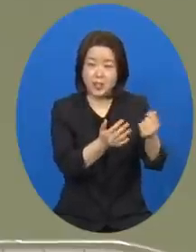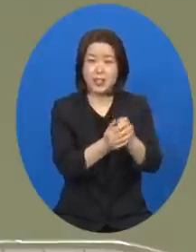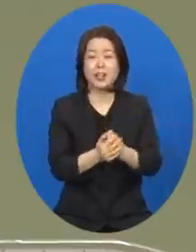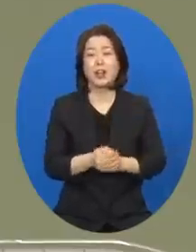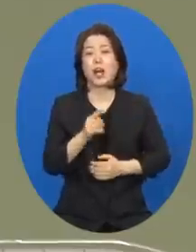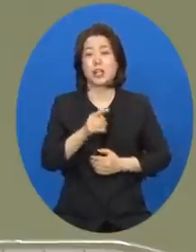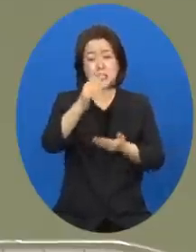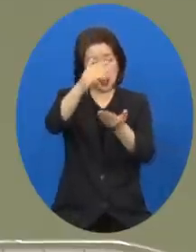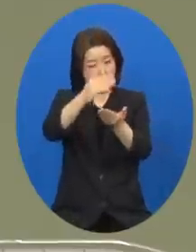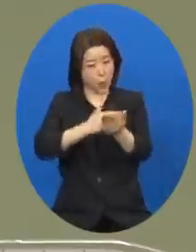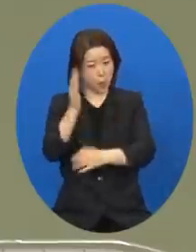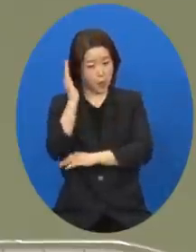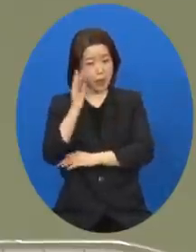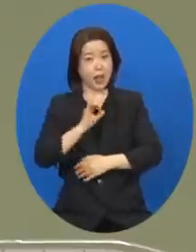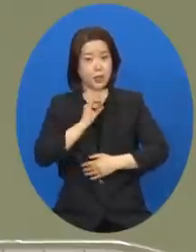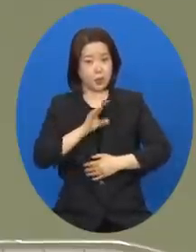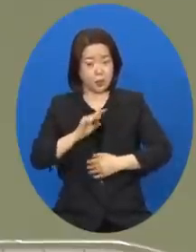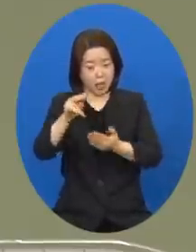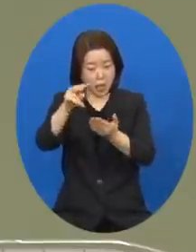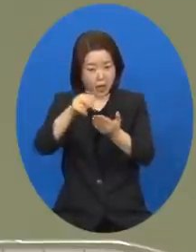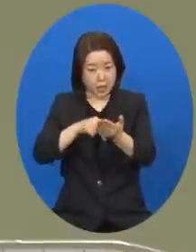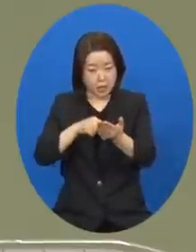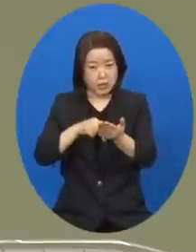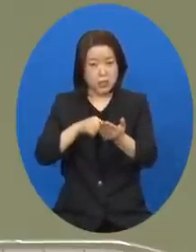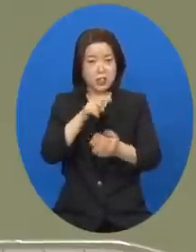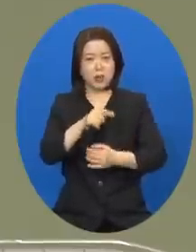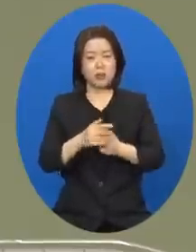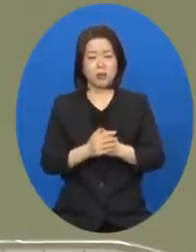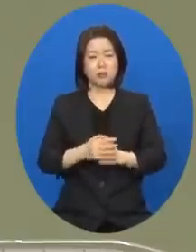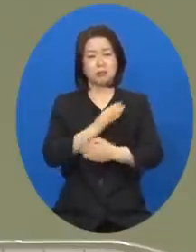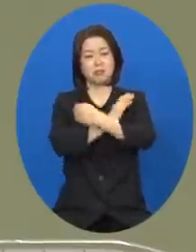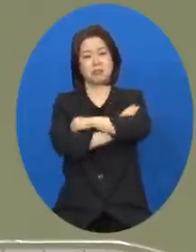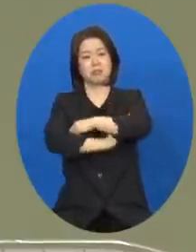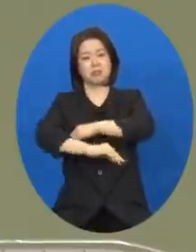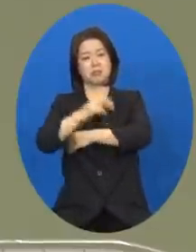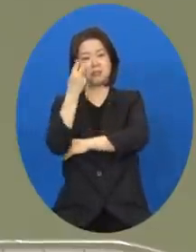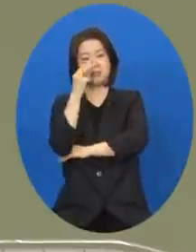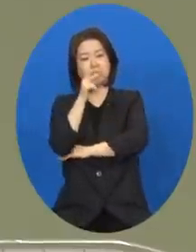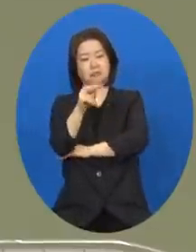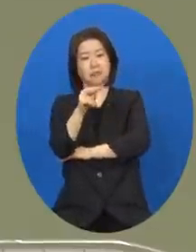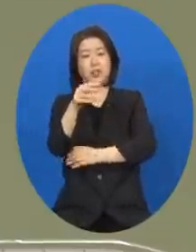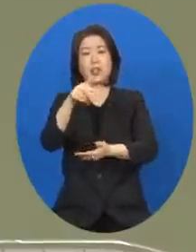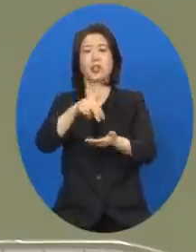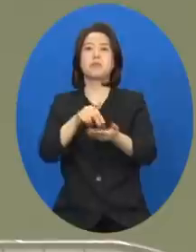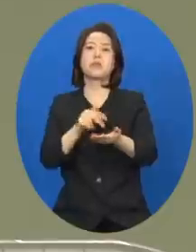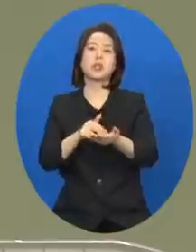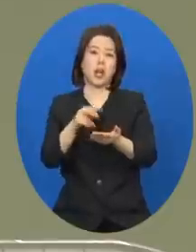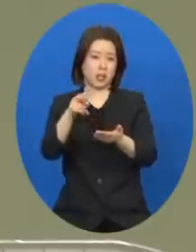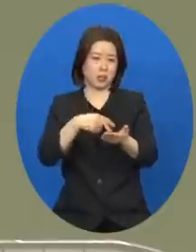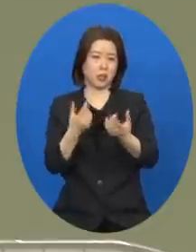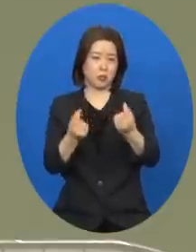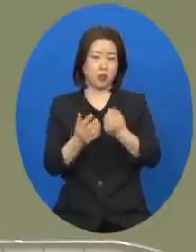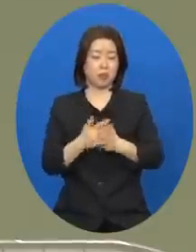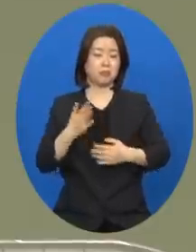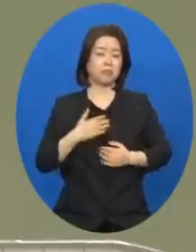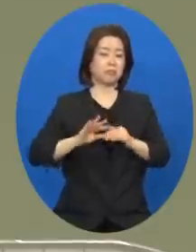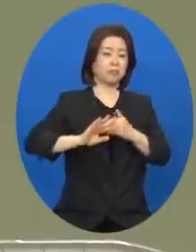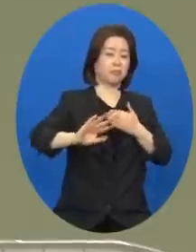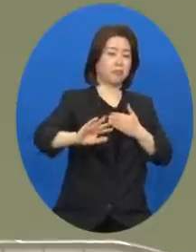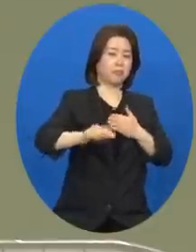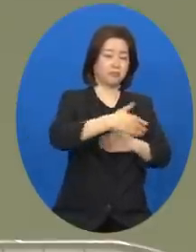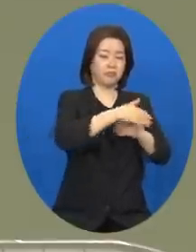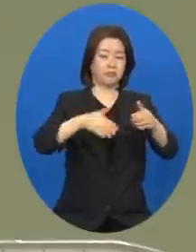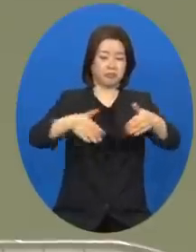이런 스토리로만 성경을 읽는 것은 구경꾼의 입장에서 보니까 그런 거예요. 나하고나 실제적인